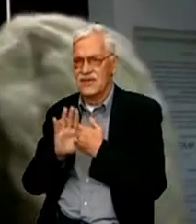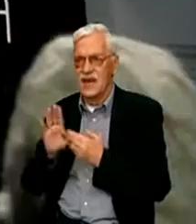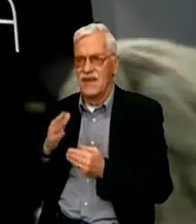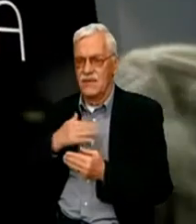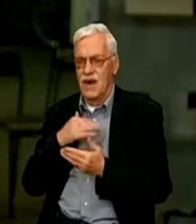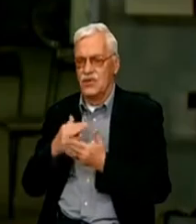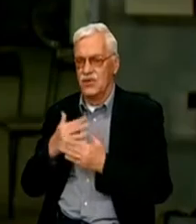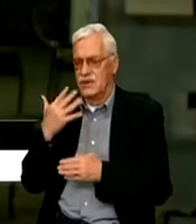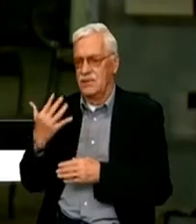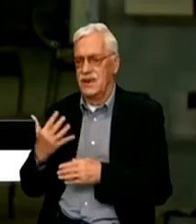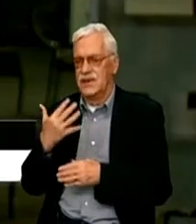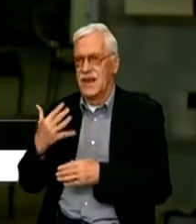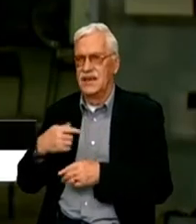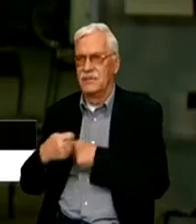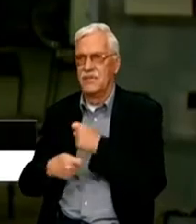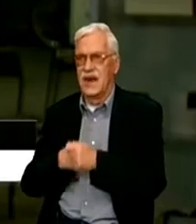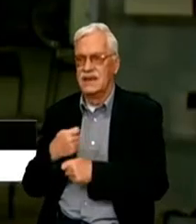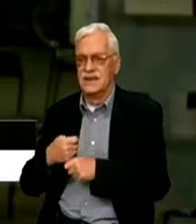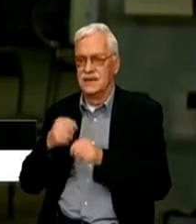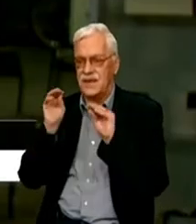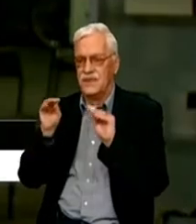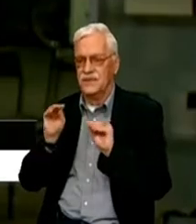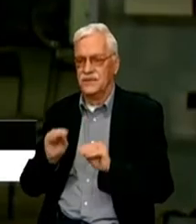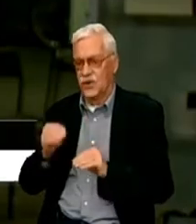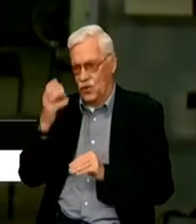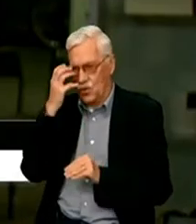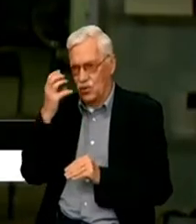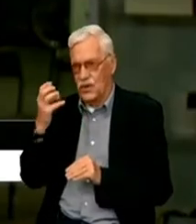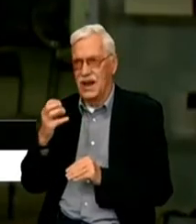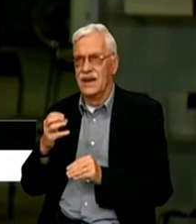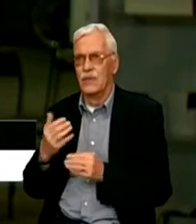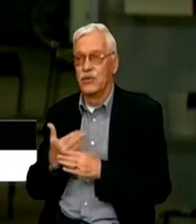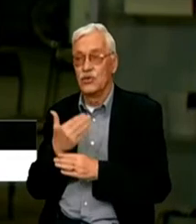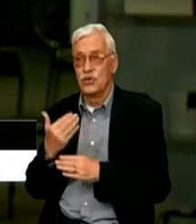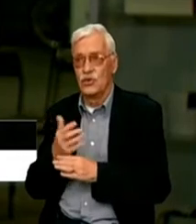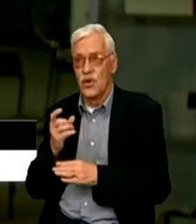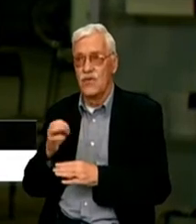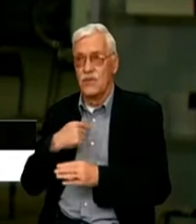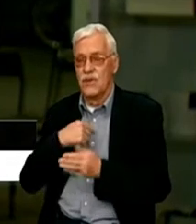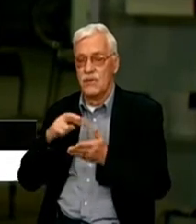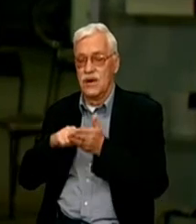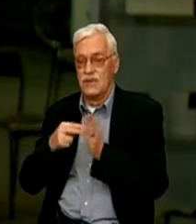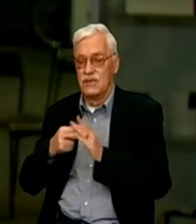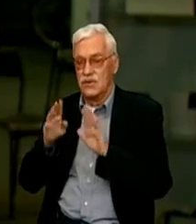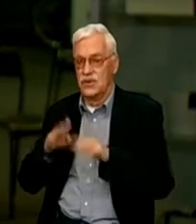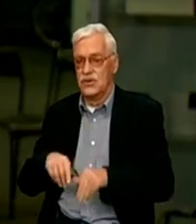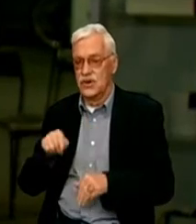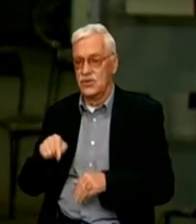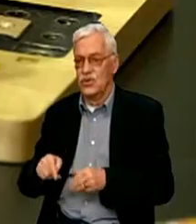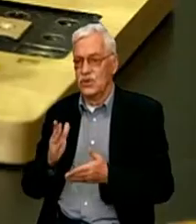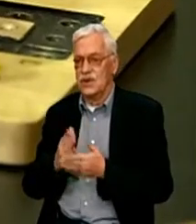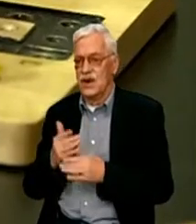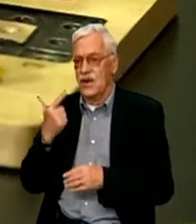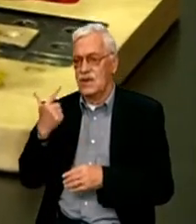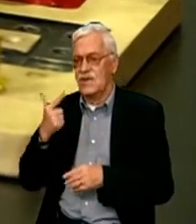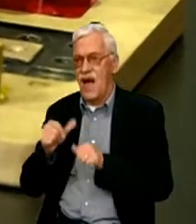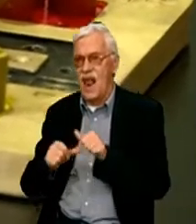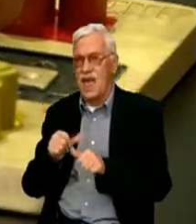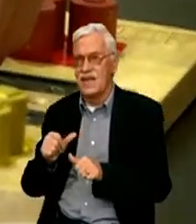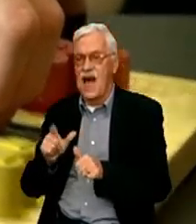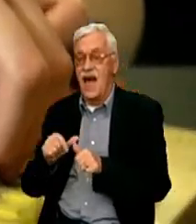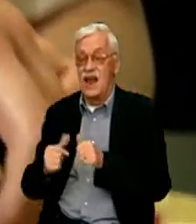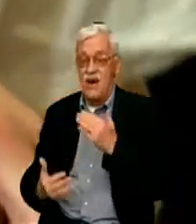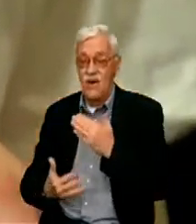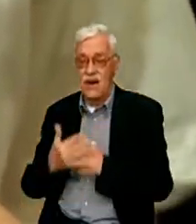pracy, nazwijmy to edukacyjno-kulturalnej. Początkowo planowaliśmy zostać tutaj maksymalnie 2 lata, ale okazało się,